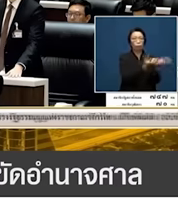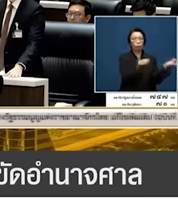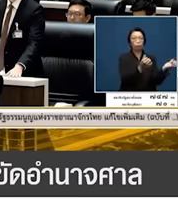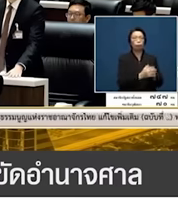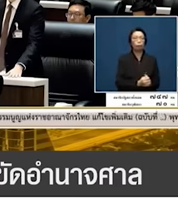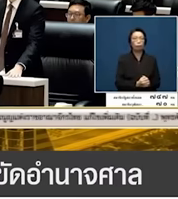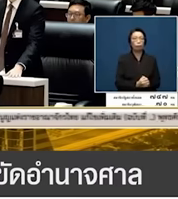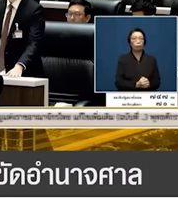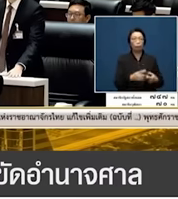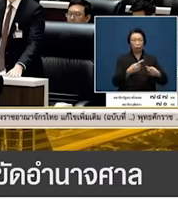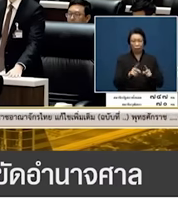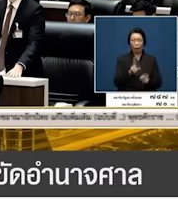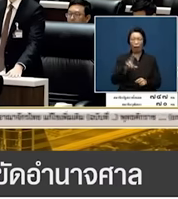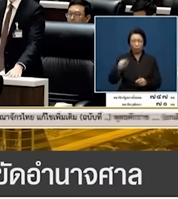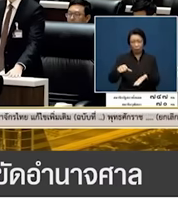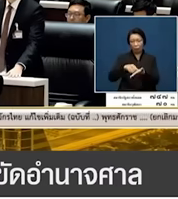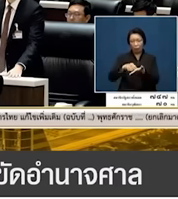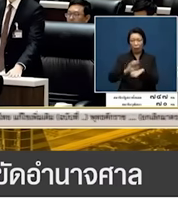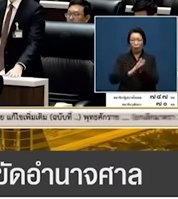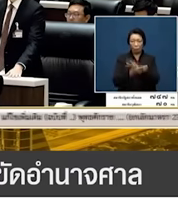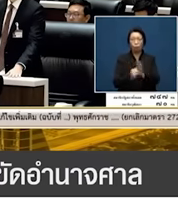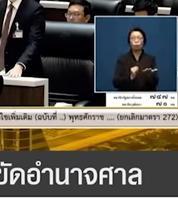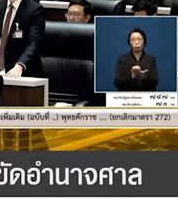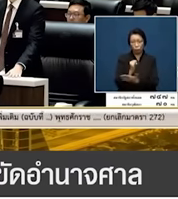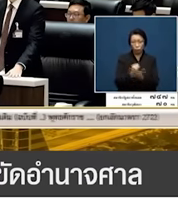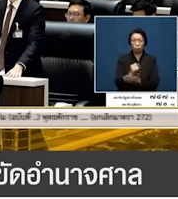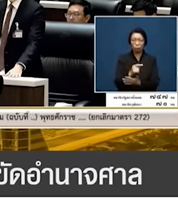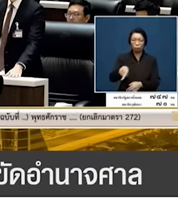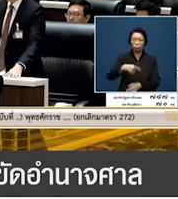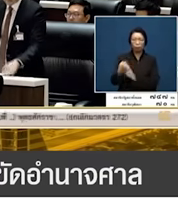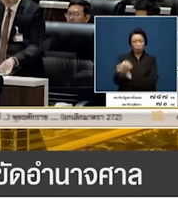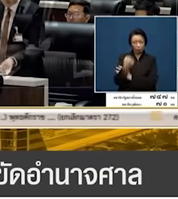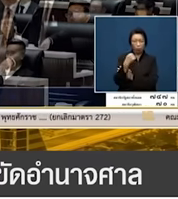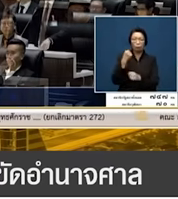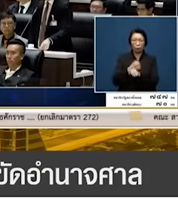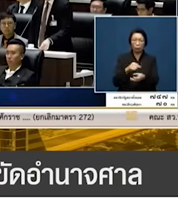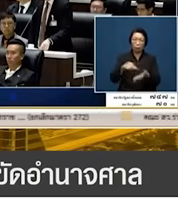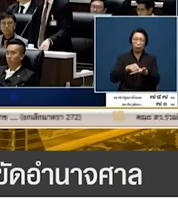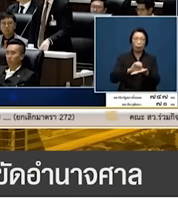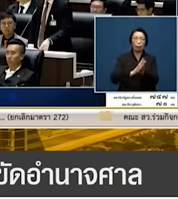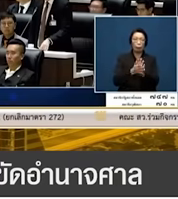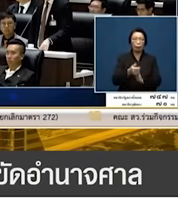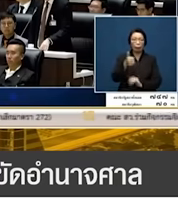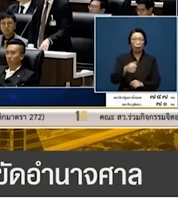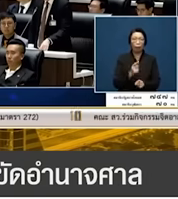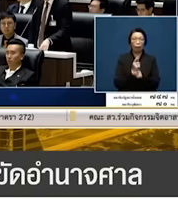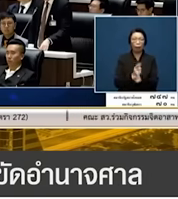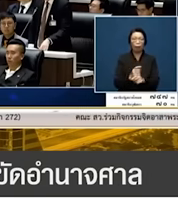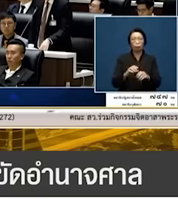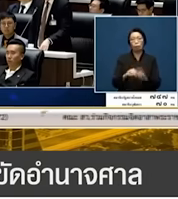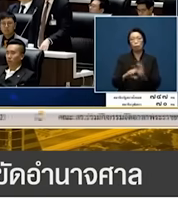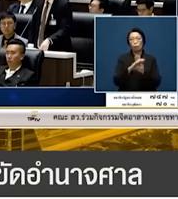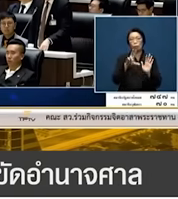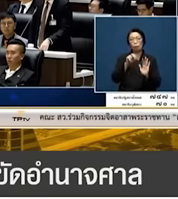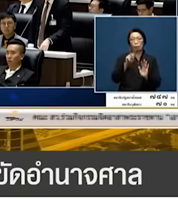าไม่ต้องไปสนใจมาแถลงตอนหลังด้วยนะรังสิมันต์โรมมาแถลงตอนหลังนะแถลงหลังจากที่ท่านวันนอได้ใช้อำนาจปิดประชุมเล